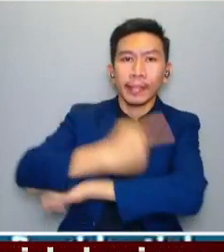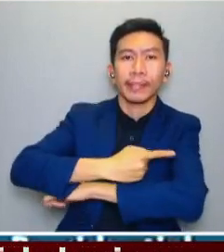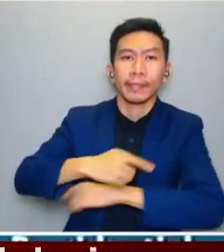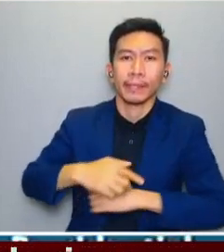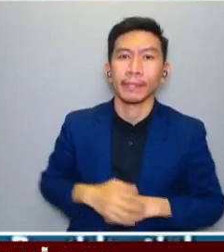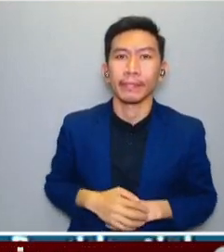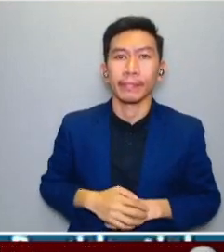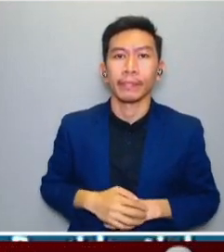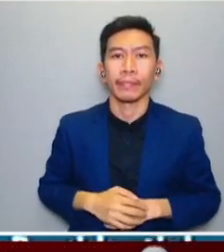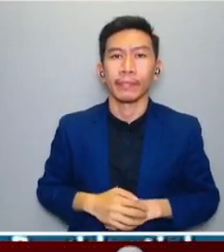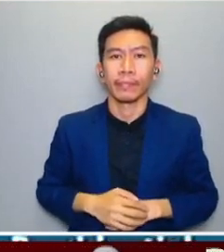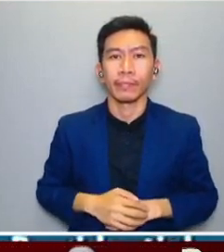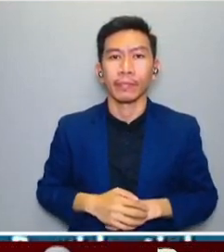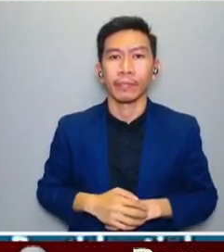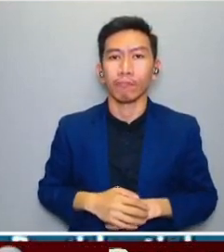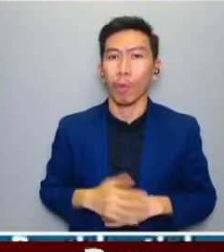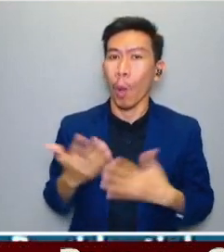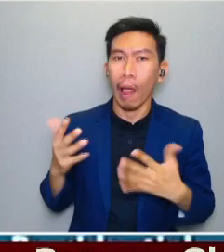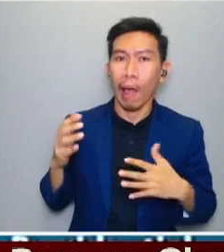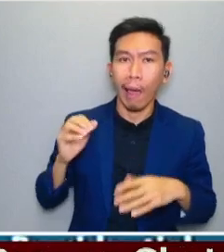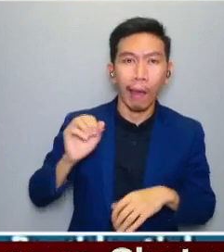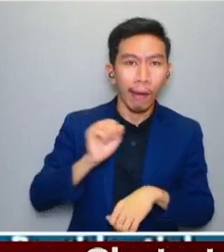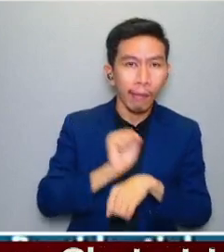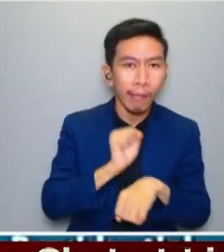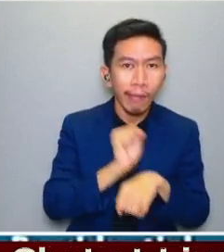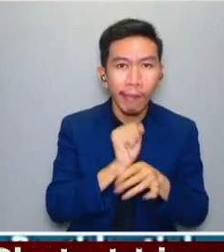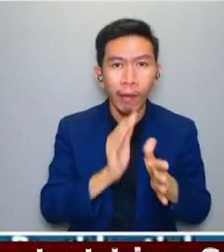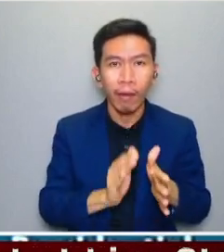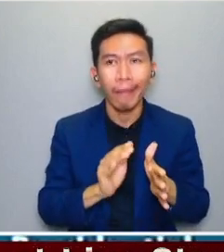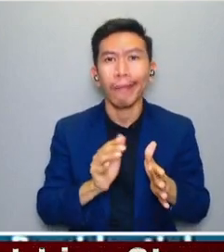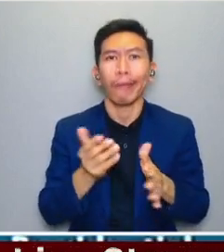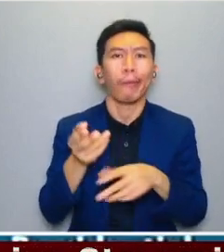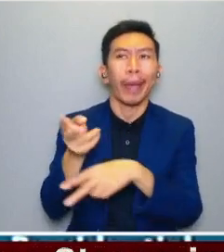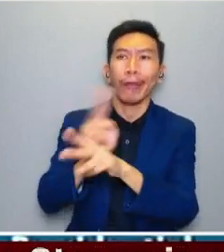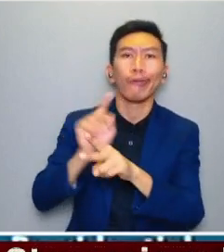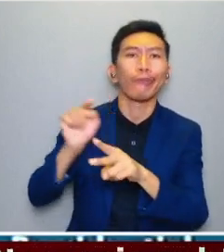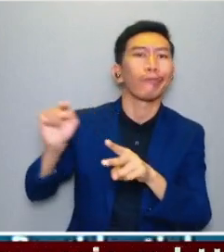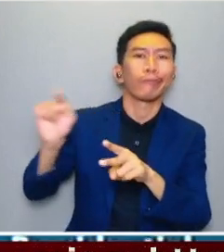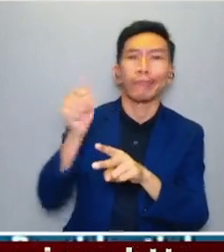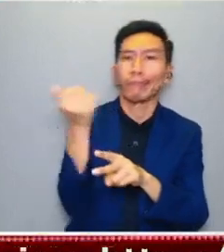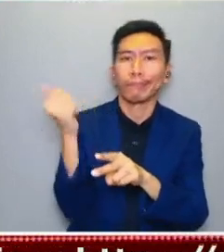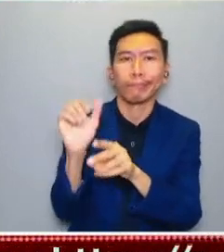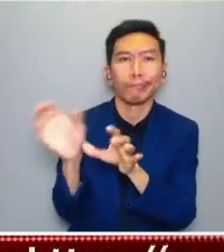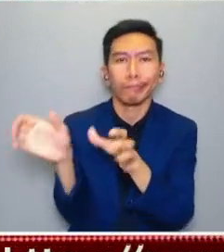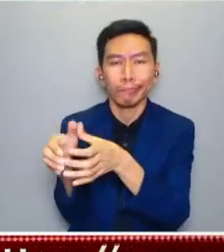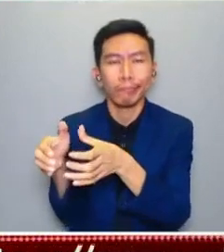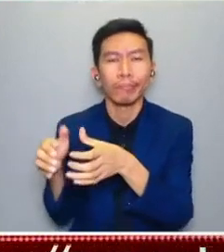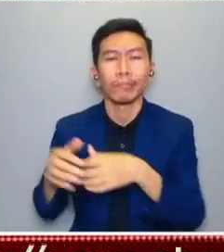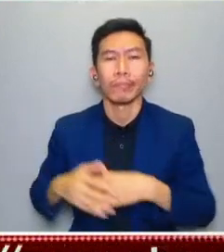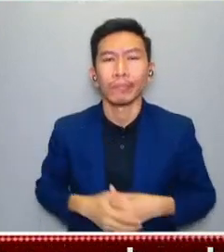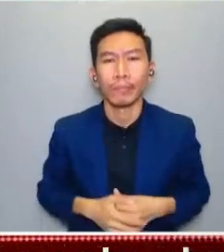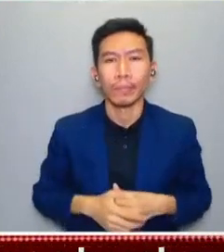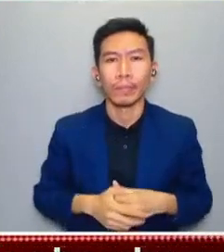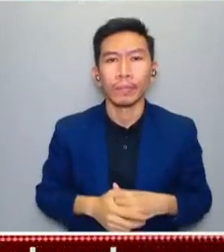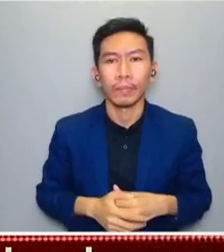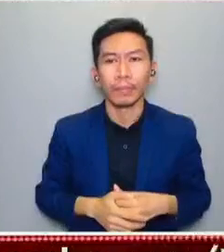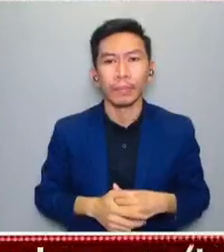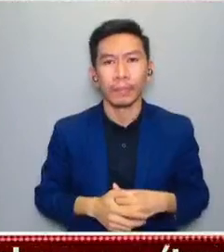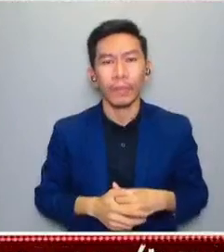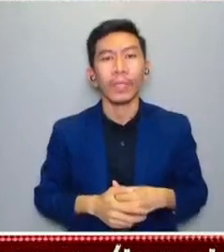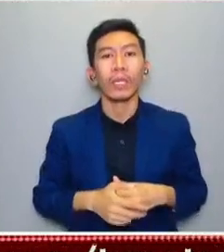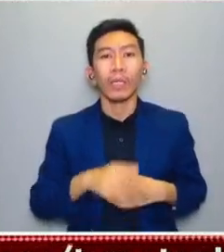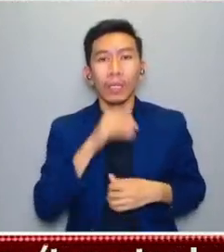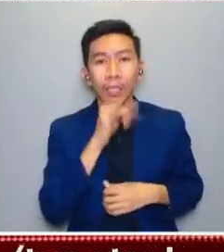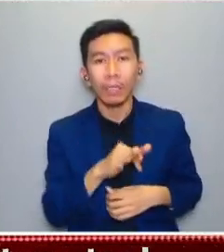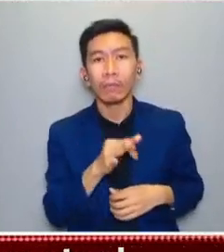Wala kayong personnel baro from other agencies or from saan. Kapag nag-resign po sila, dadami yung hanay na